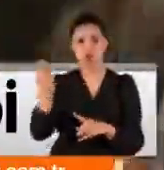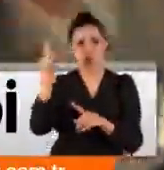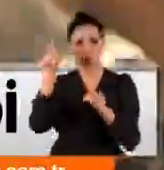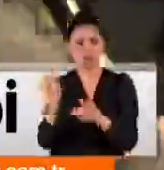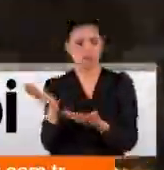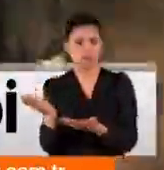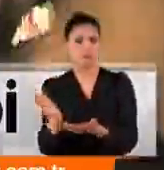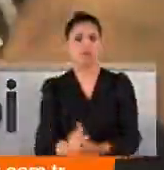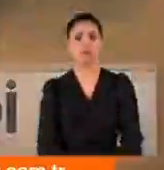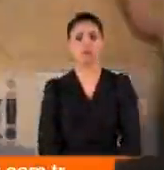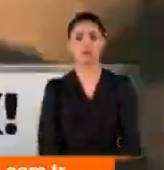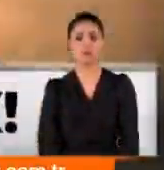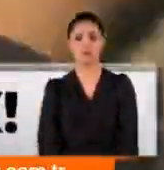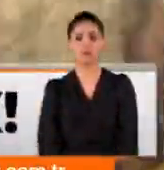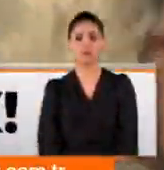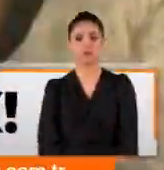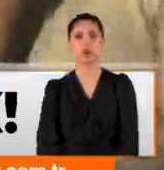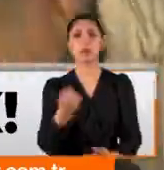Kapat kapıyı